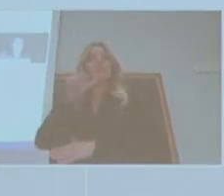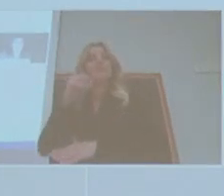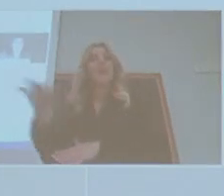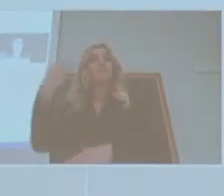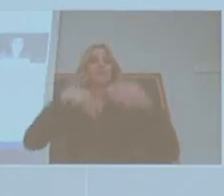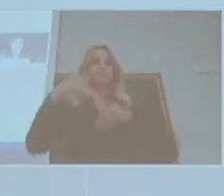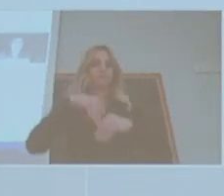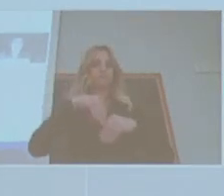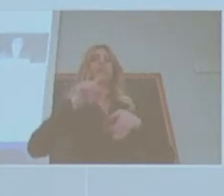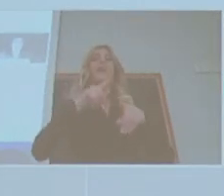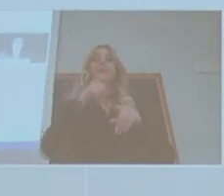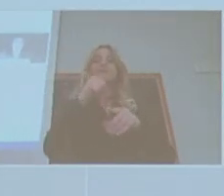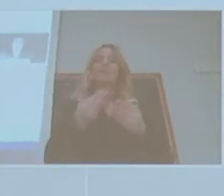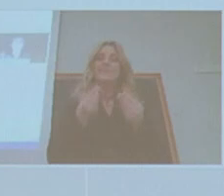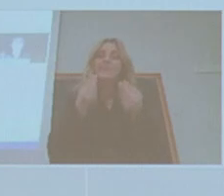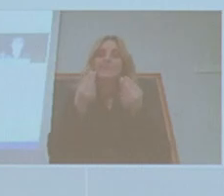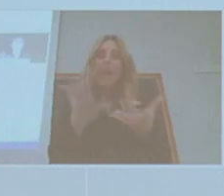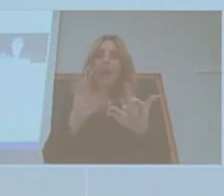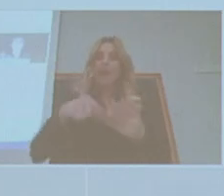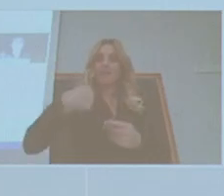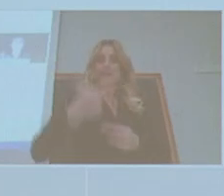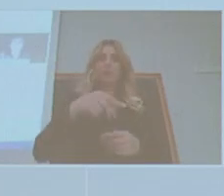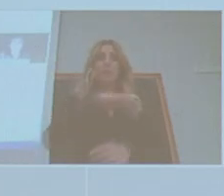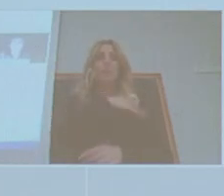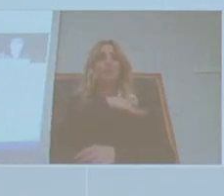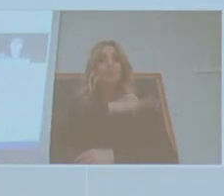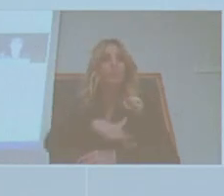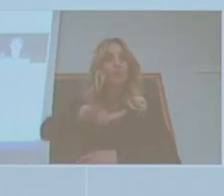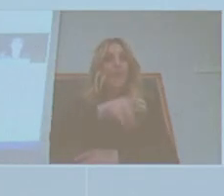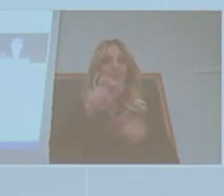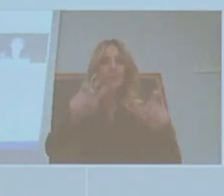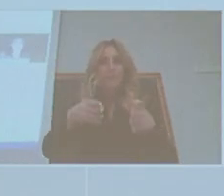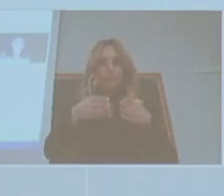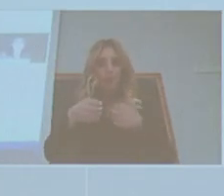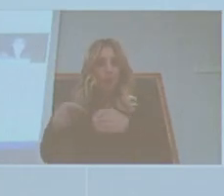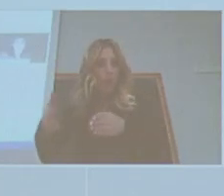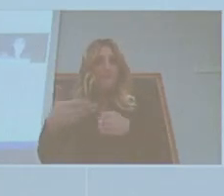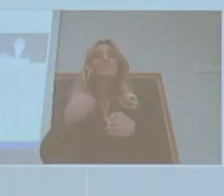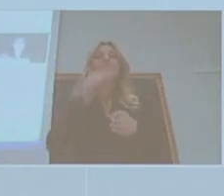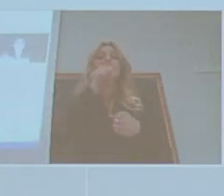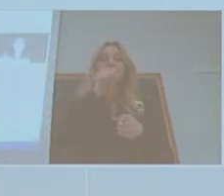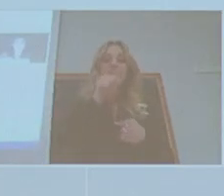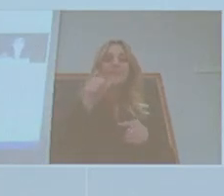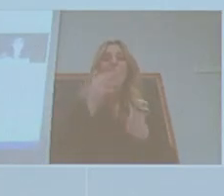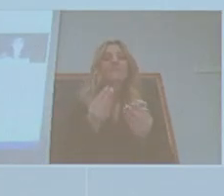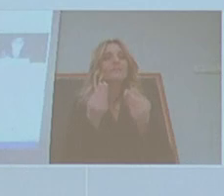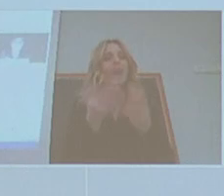da poi poter fornire ai nostri corsisti più che